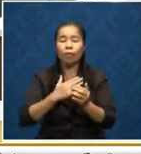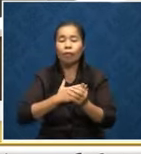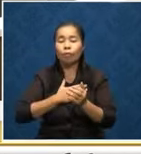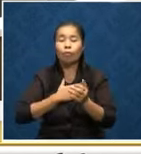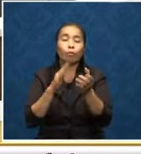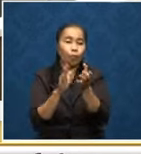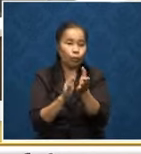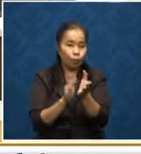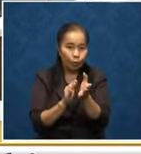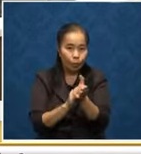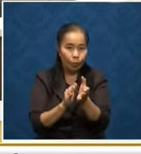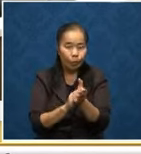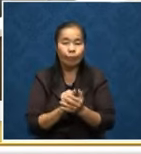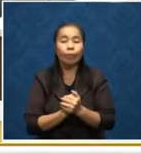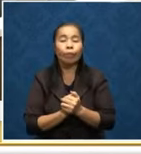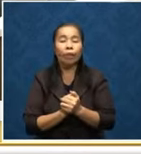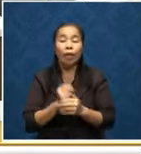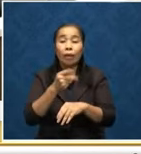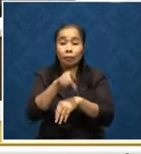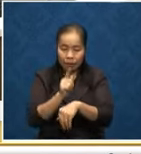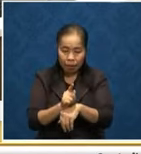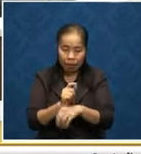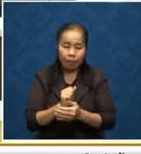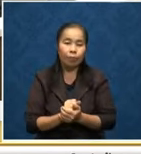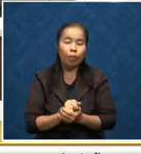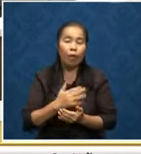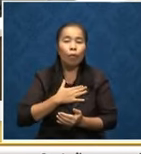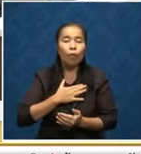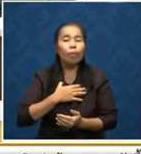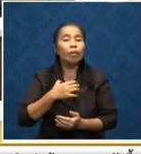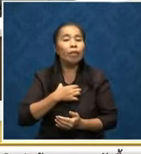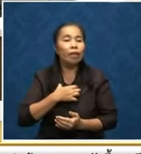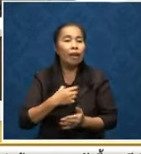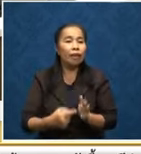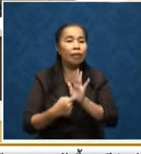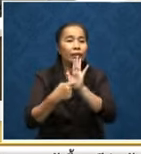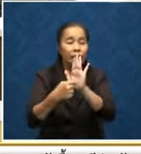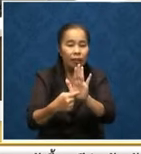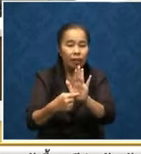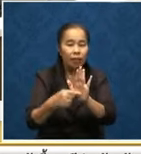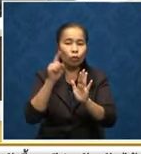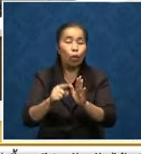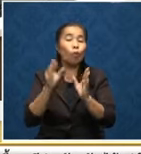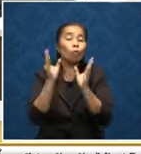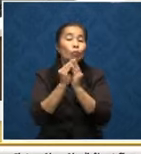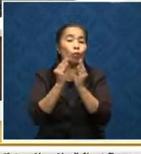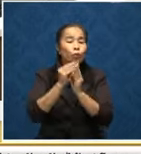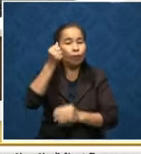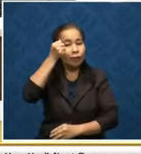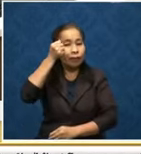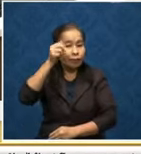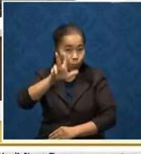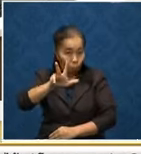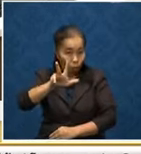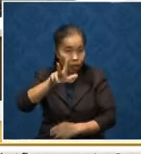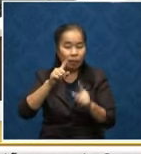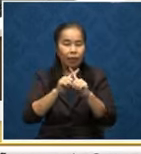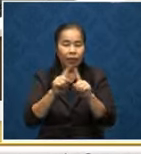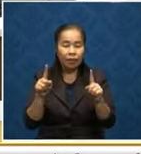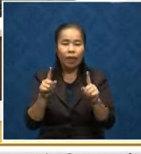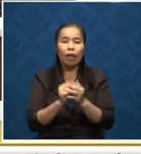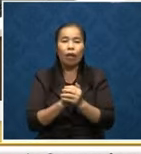ไว้ตรงนี้วันประธานครับผมจึงอยากเสนอให้มีการประชุม3วันส่วนเวลานั้นอยากให้ที่ประชุม